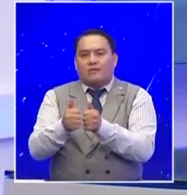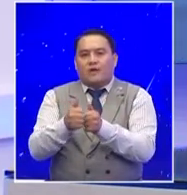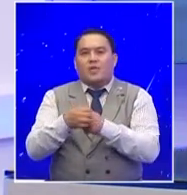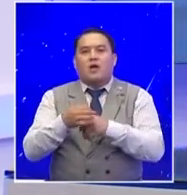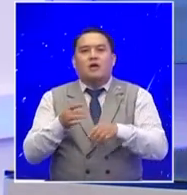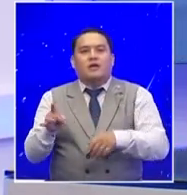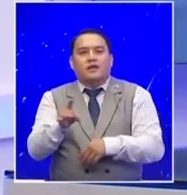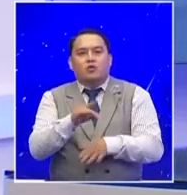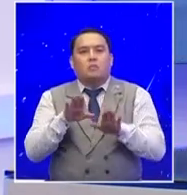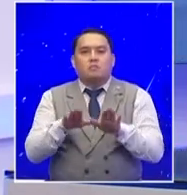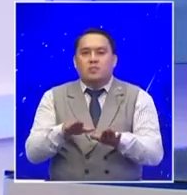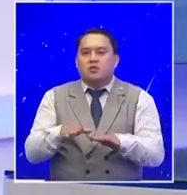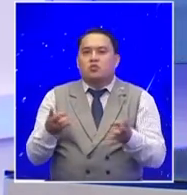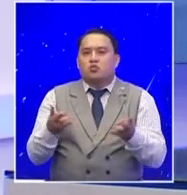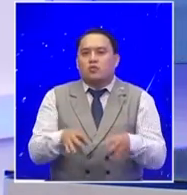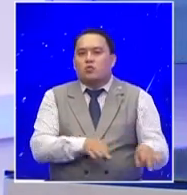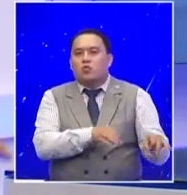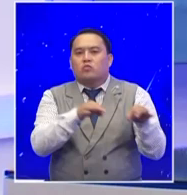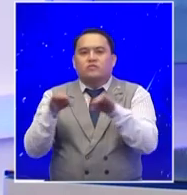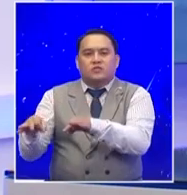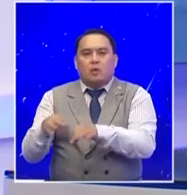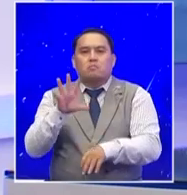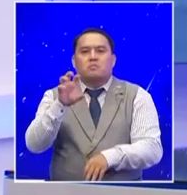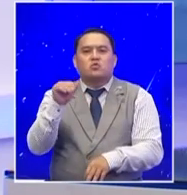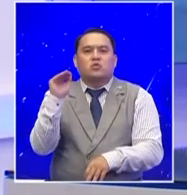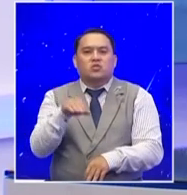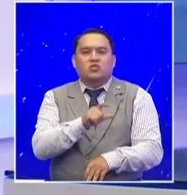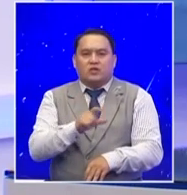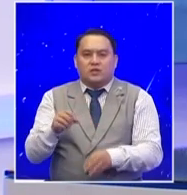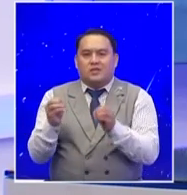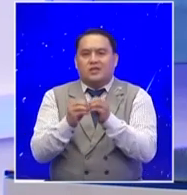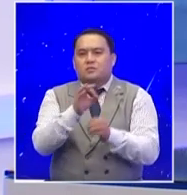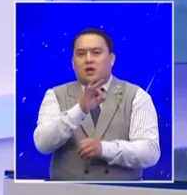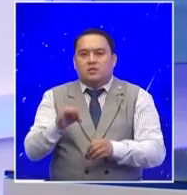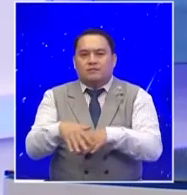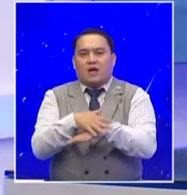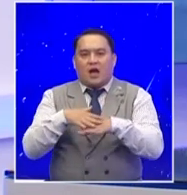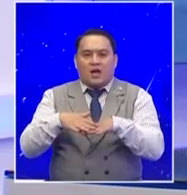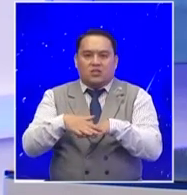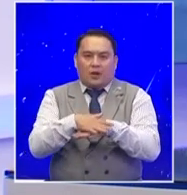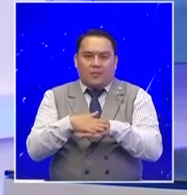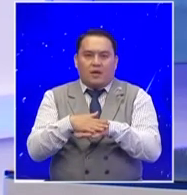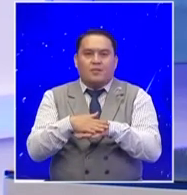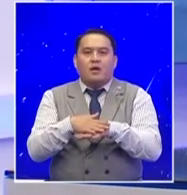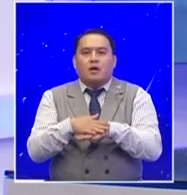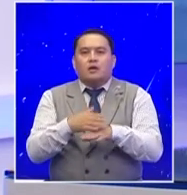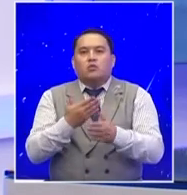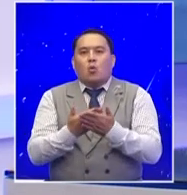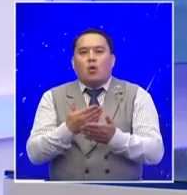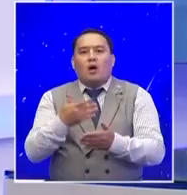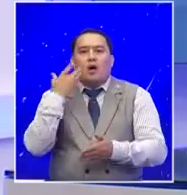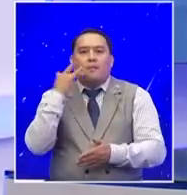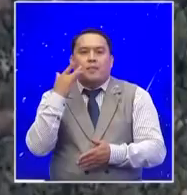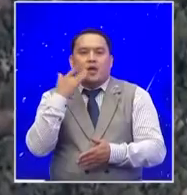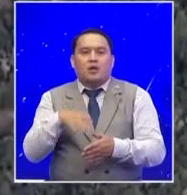В Орегоне местные власти вынуждены были эвакуировать 500 тысяч человек. Это почти 10% населения штата. Только в